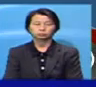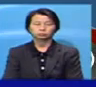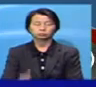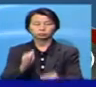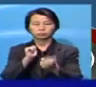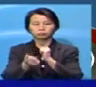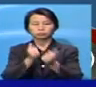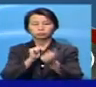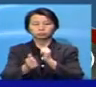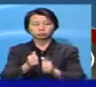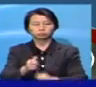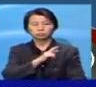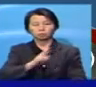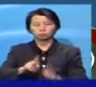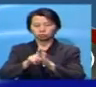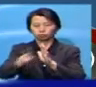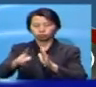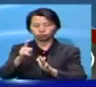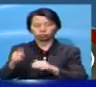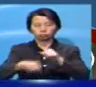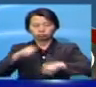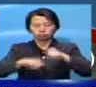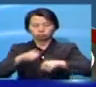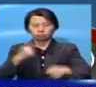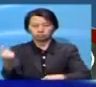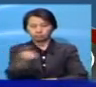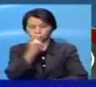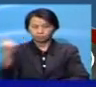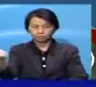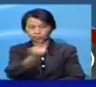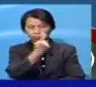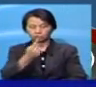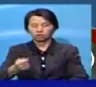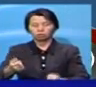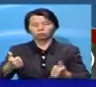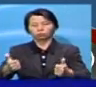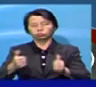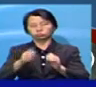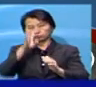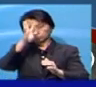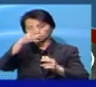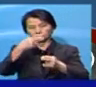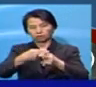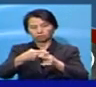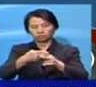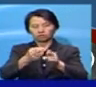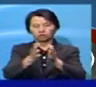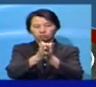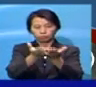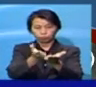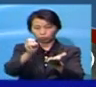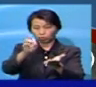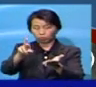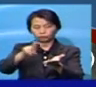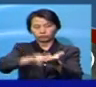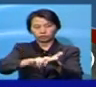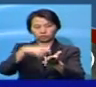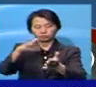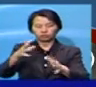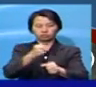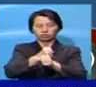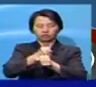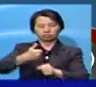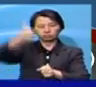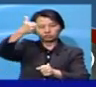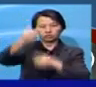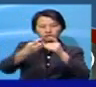perkembangan sukan Raja pecut Kirin dunia hazizul Hasni Awang gah mencetak nama dalam the Malaysia book of records selepas merangku gelaran